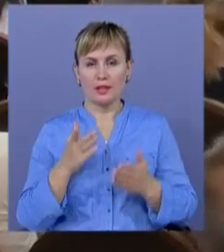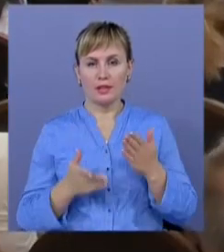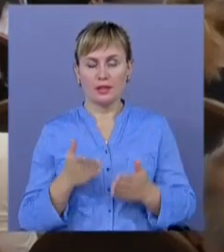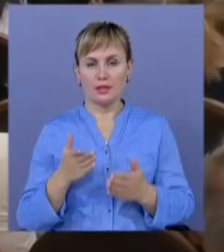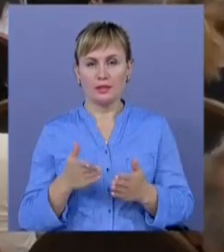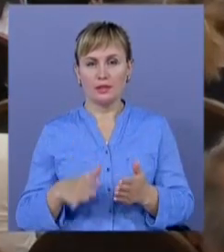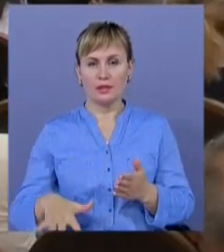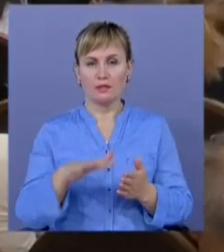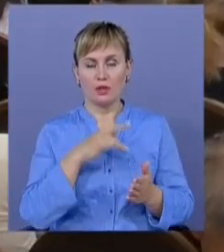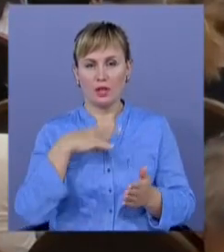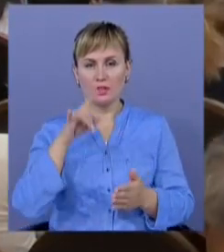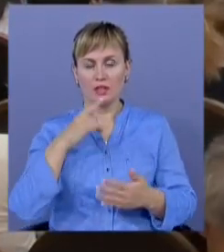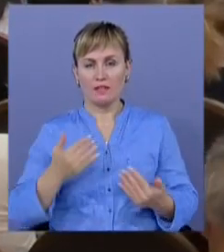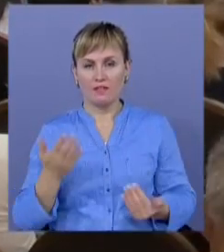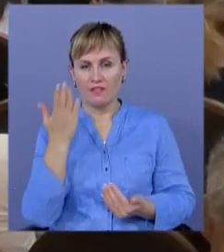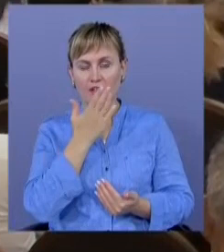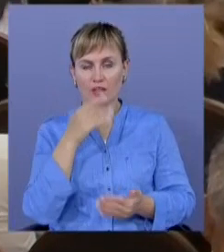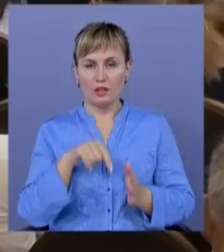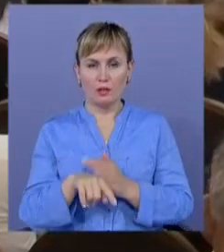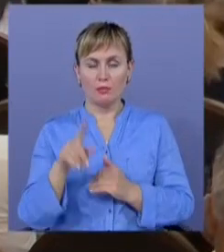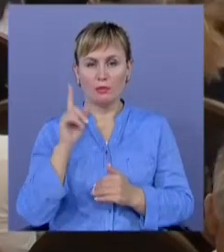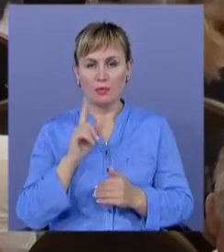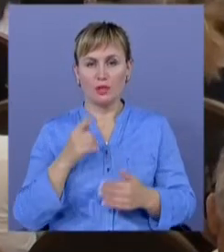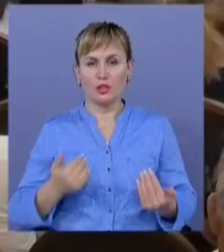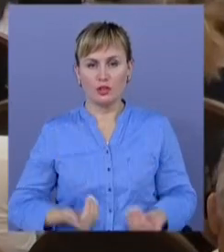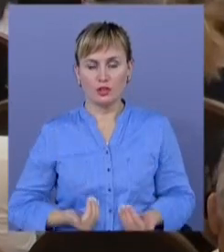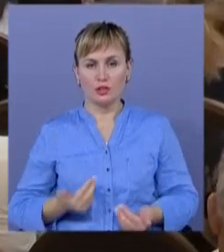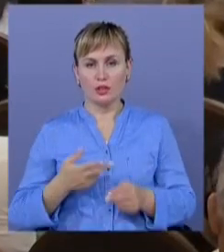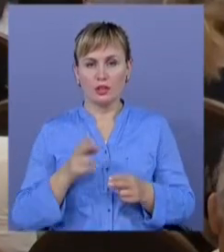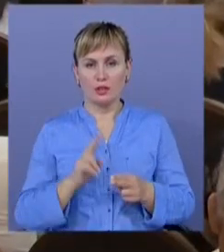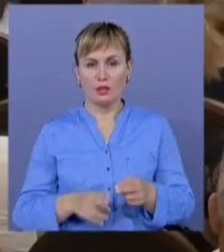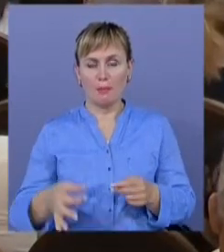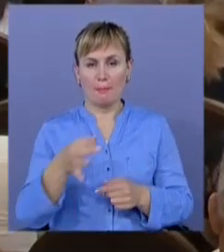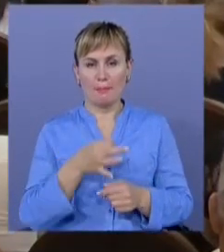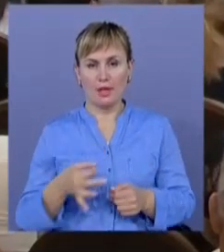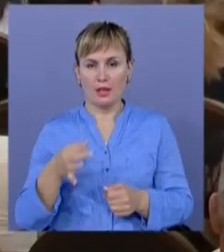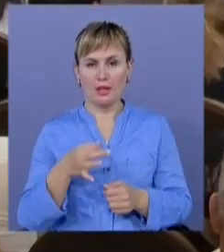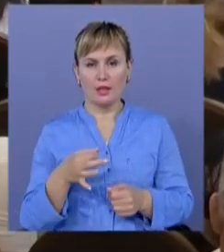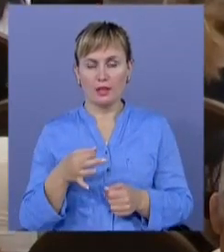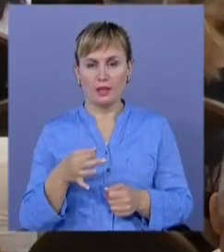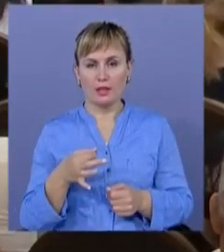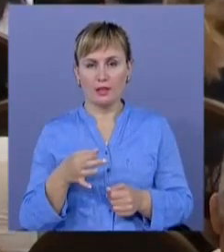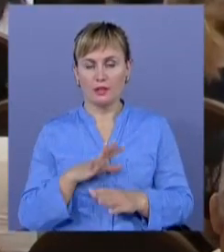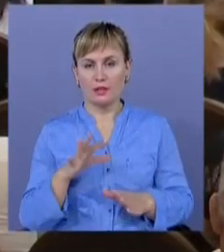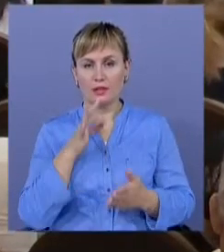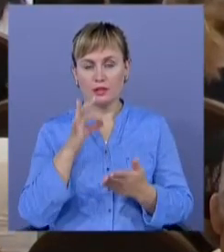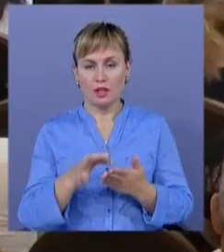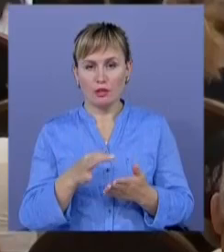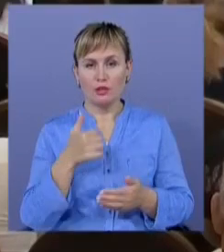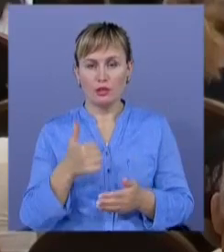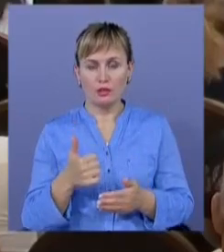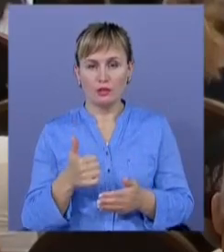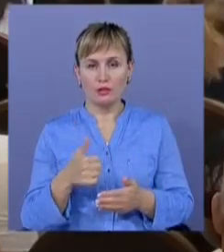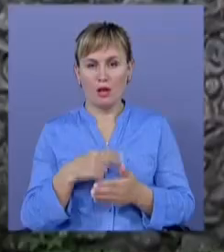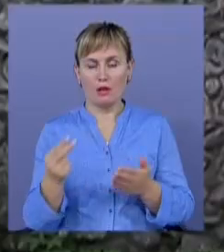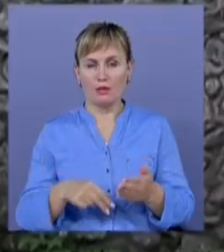там двор Казахфильма, пока жители этого микрорайона не скажут, ну хорошо, акты